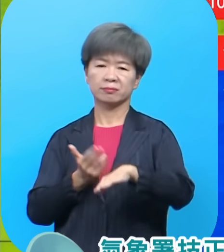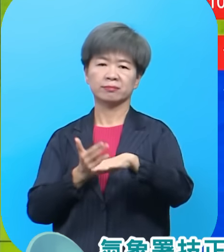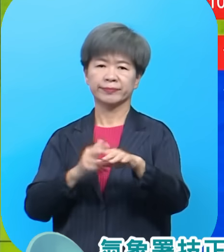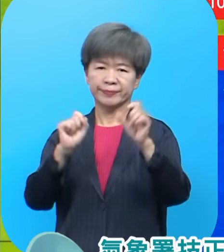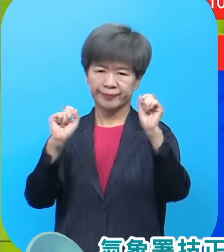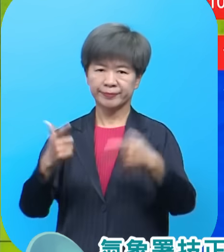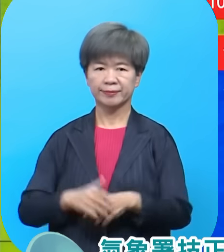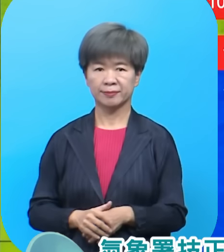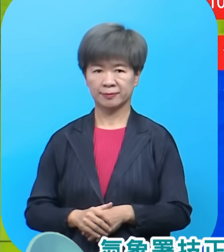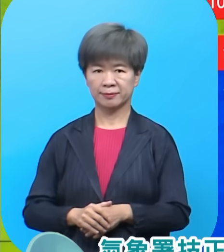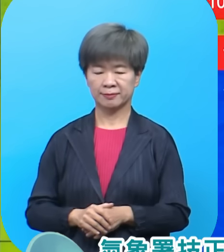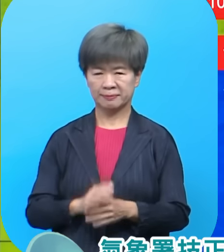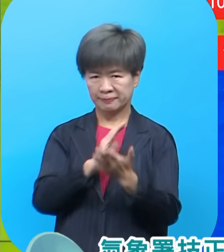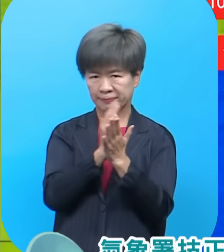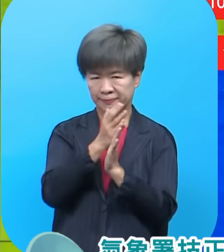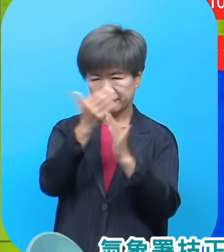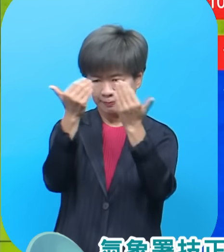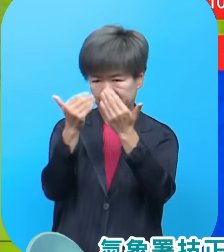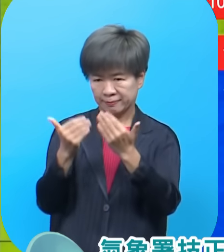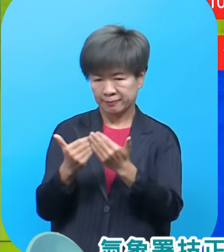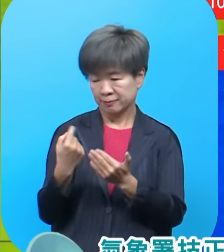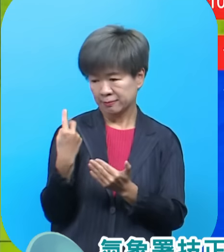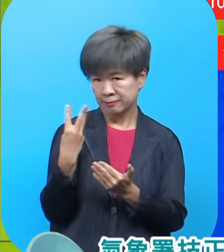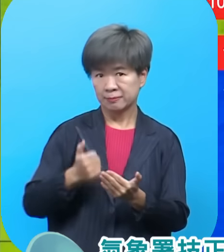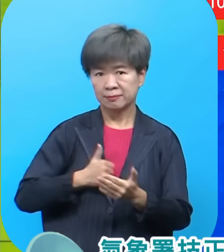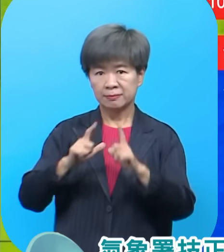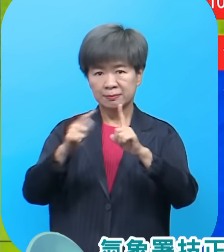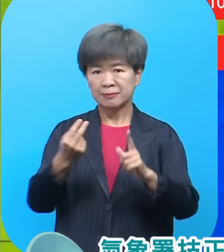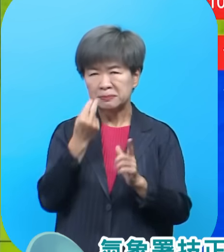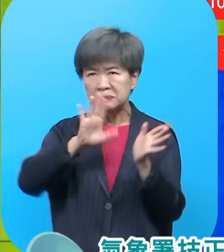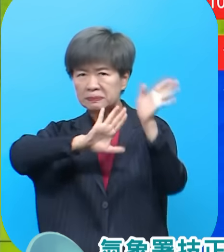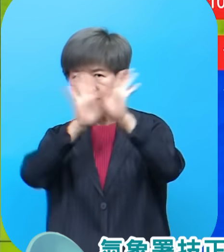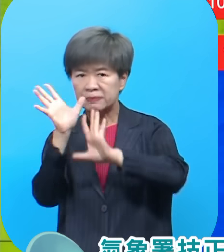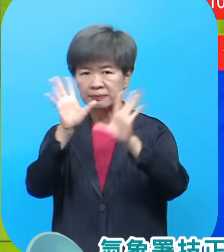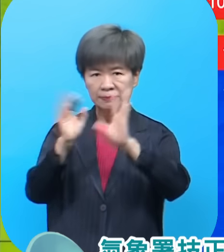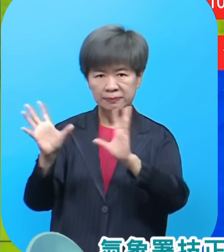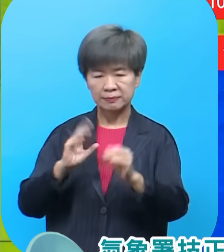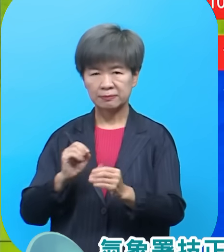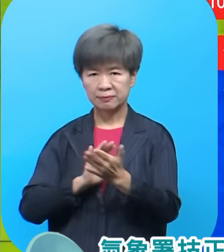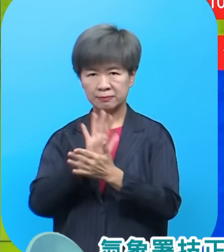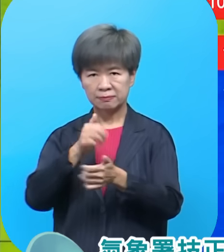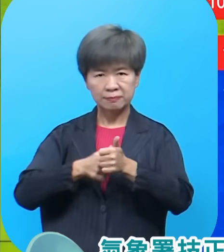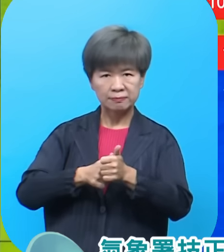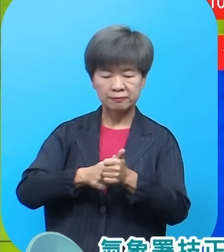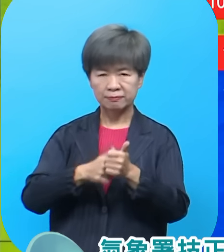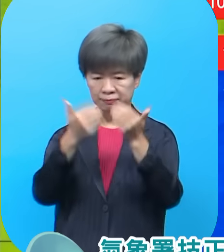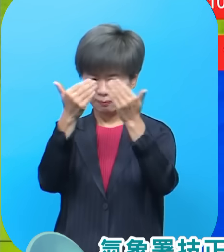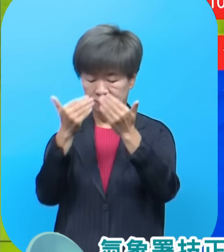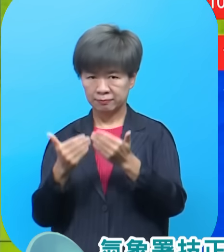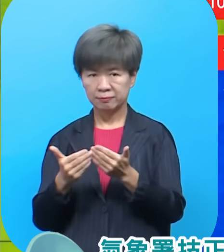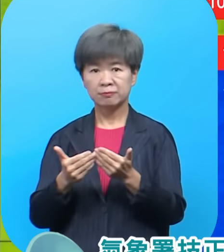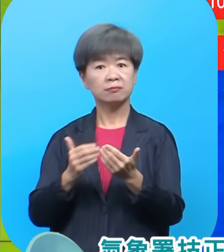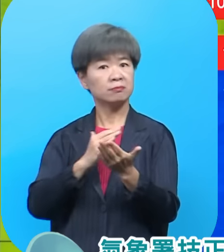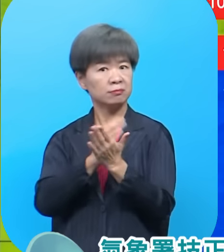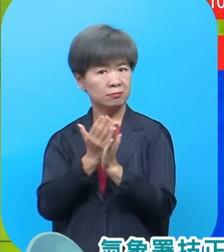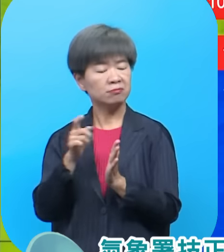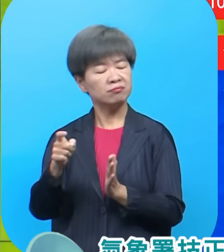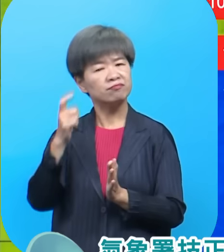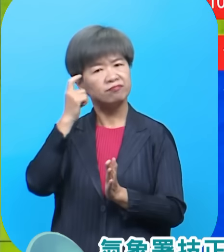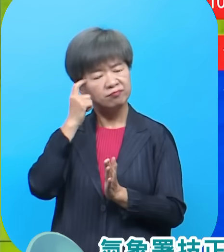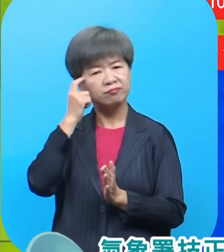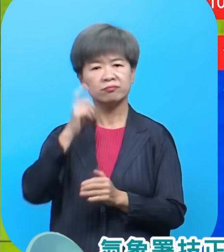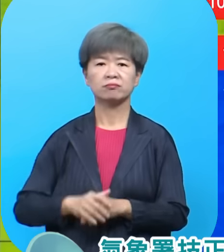样。那我们纵整从过去几天的实际大气运动和未来我们所看到的资料，我们校验所有的资料，这是我们所